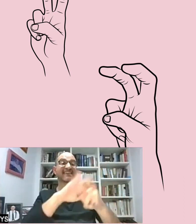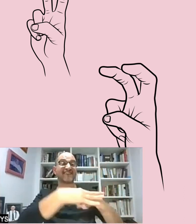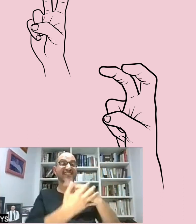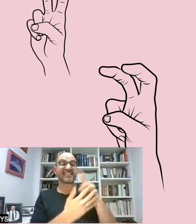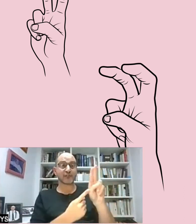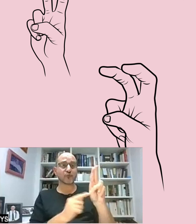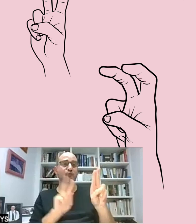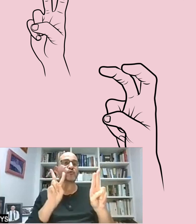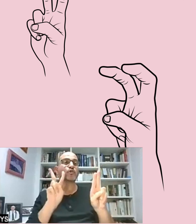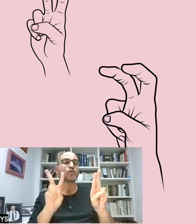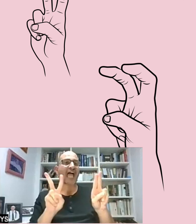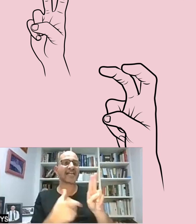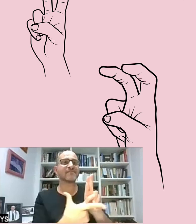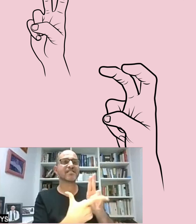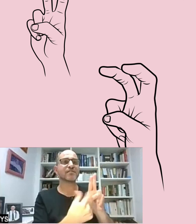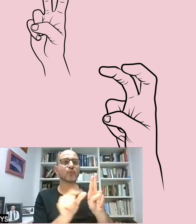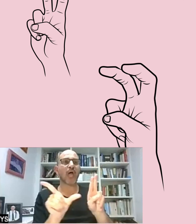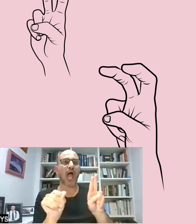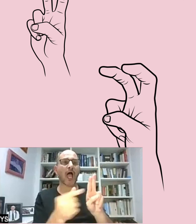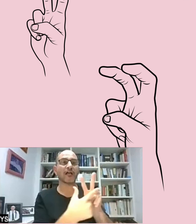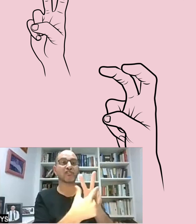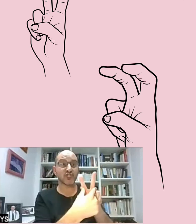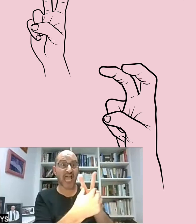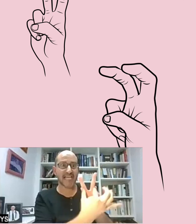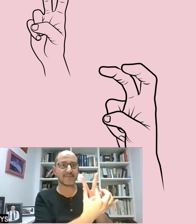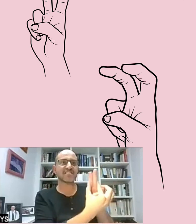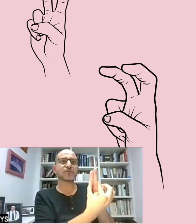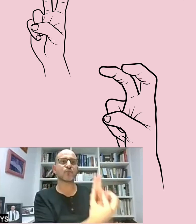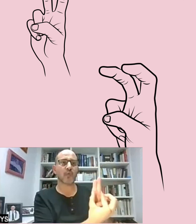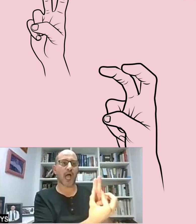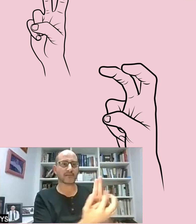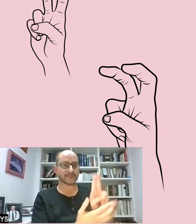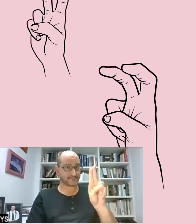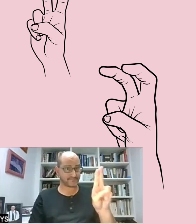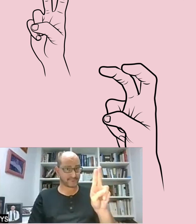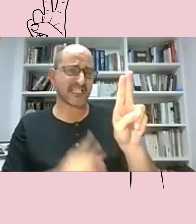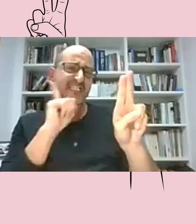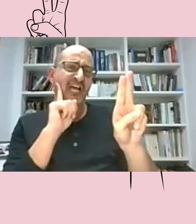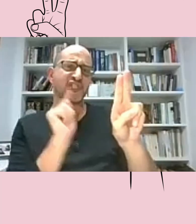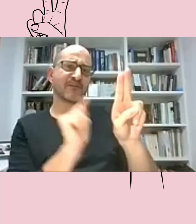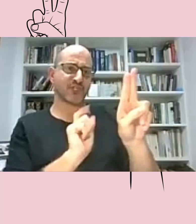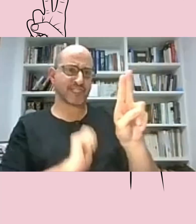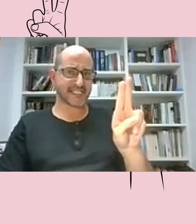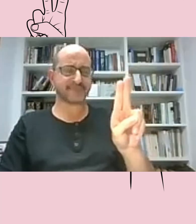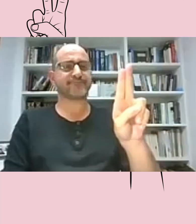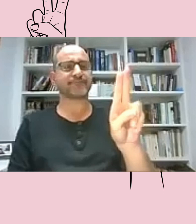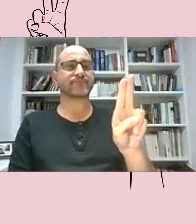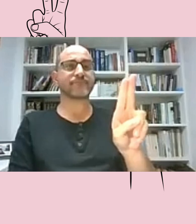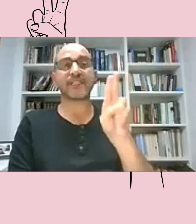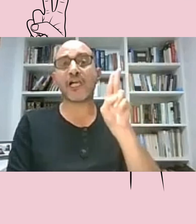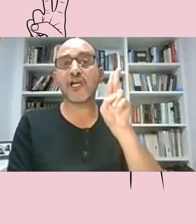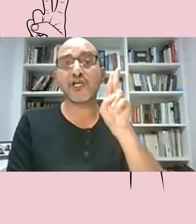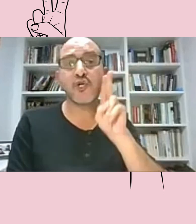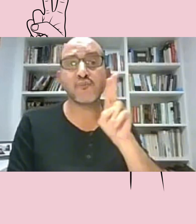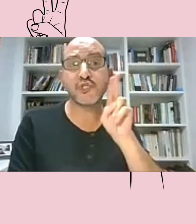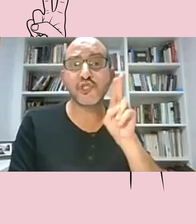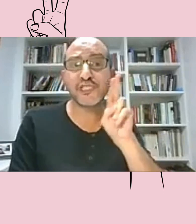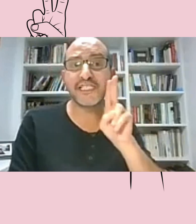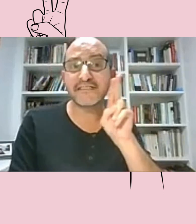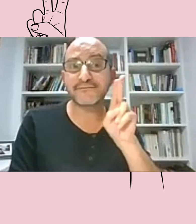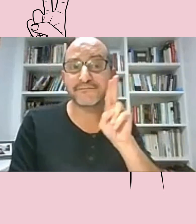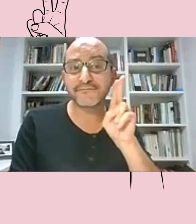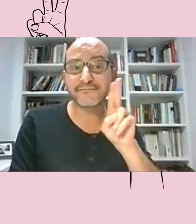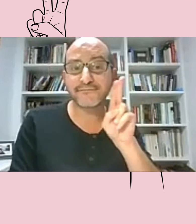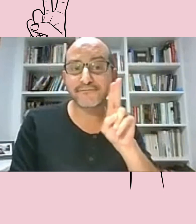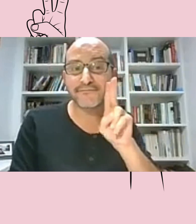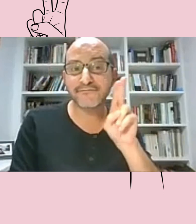אנחנו קוראים לזה, לתבנית הזאת, שתיים, צמודה. שתיים, צמודה. זה השם של התבנית.